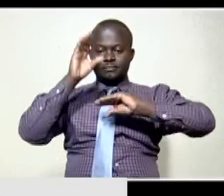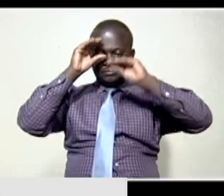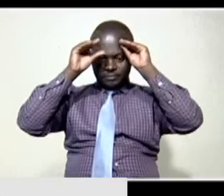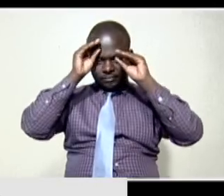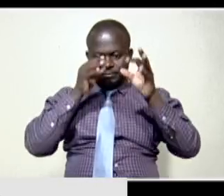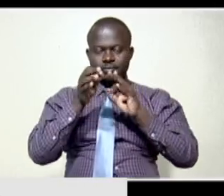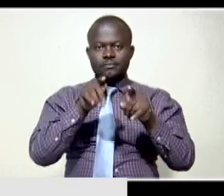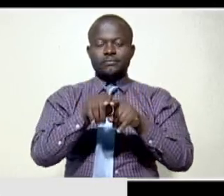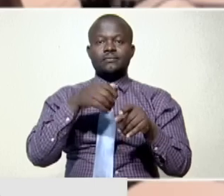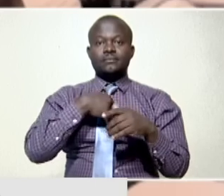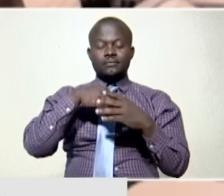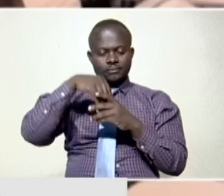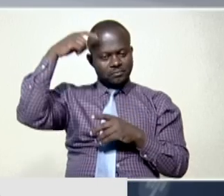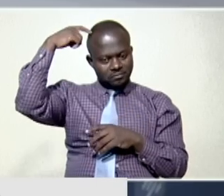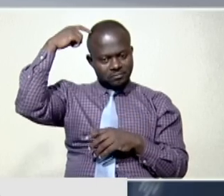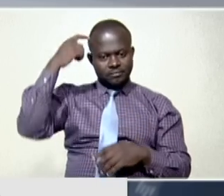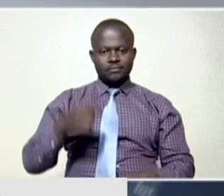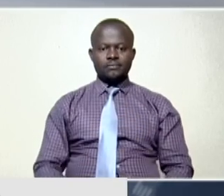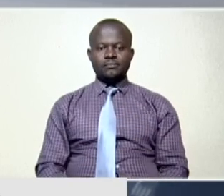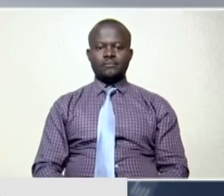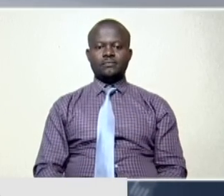babisobanura nk'ababifite ku mitwe y'intoki zabo.